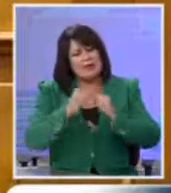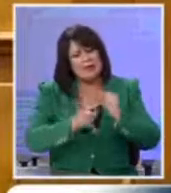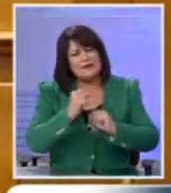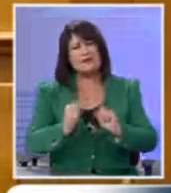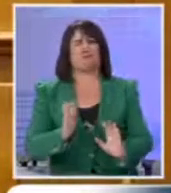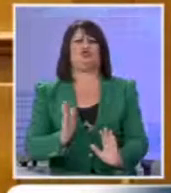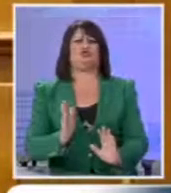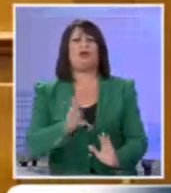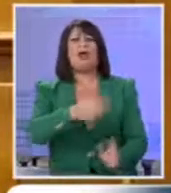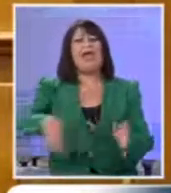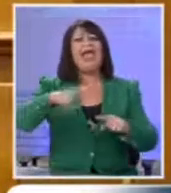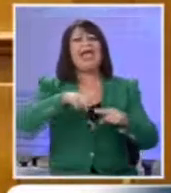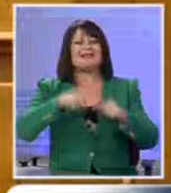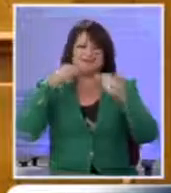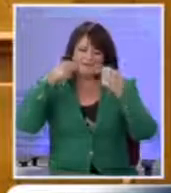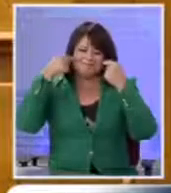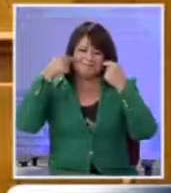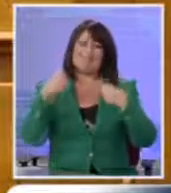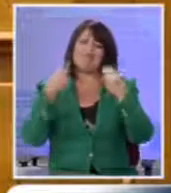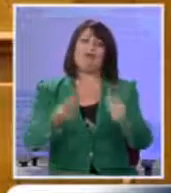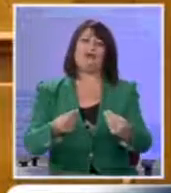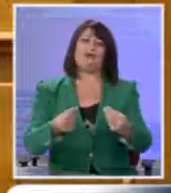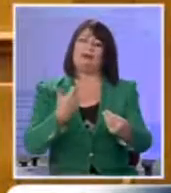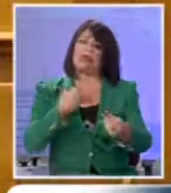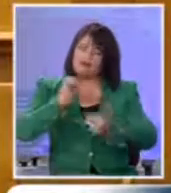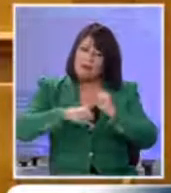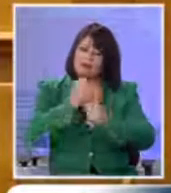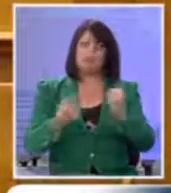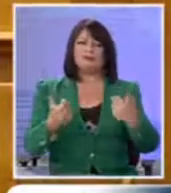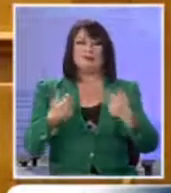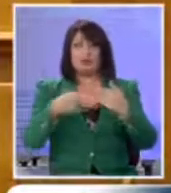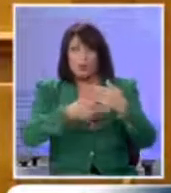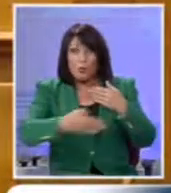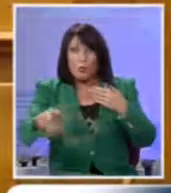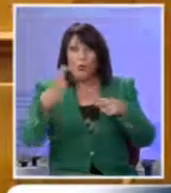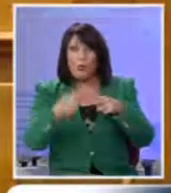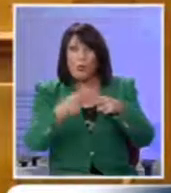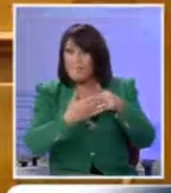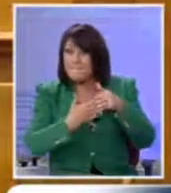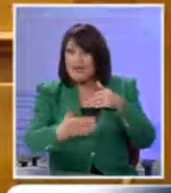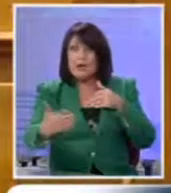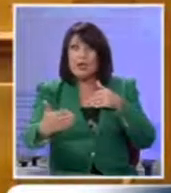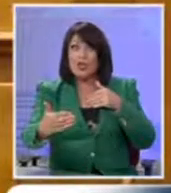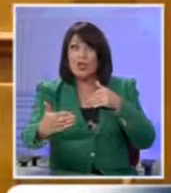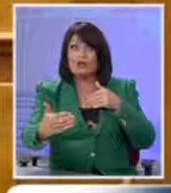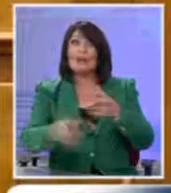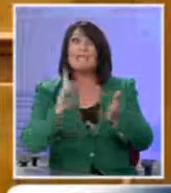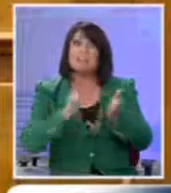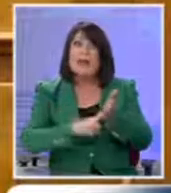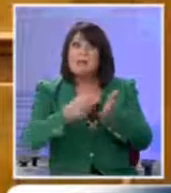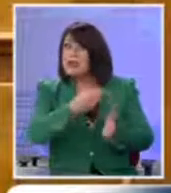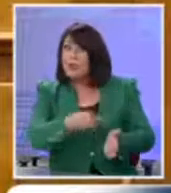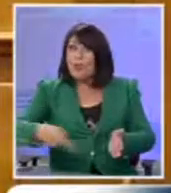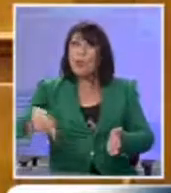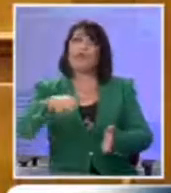στα χείλη των Ελλήνων το χαμόγελο και μόνο. Σε κρίσιμες περιόδους όπως αυτές που ζούμε, ας βάλουμε